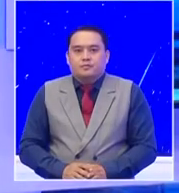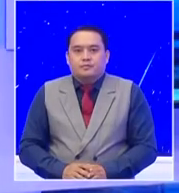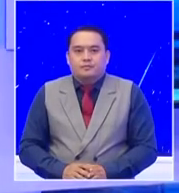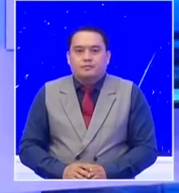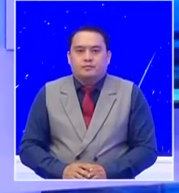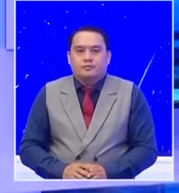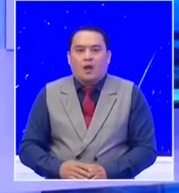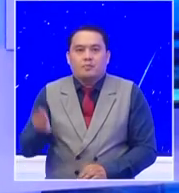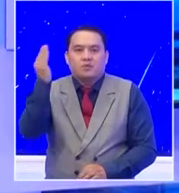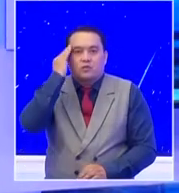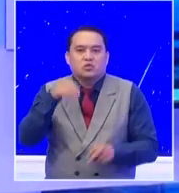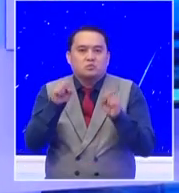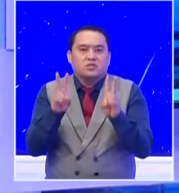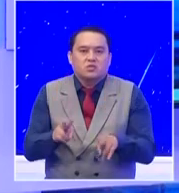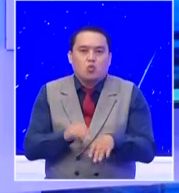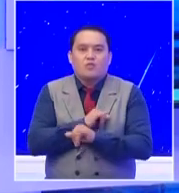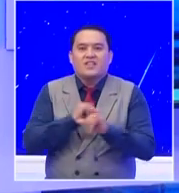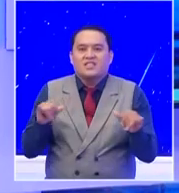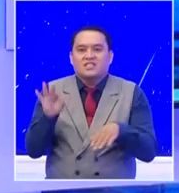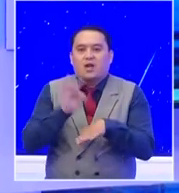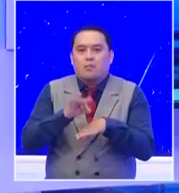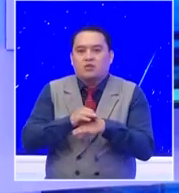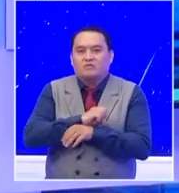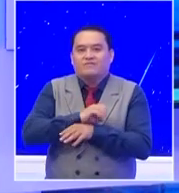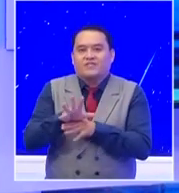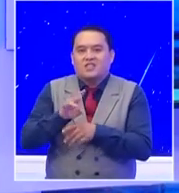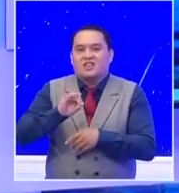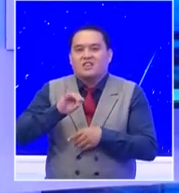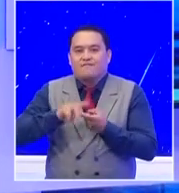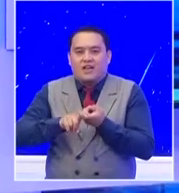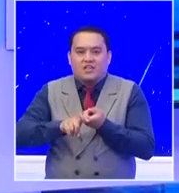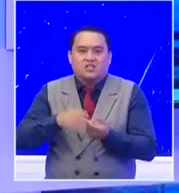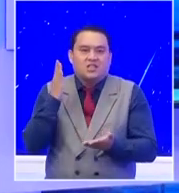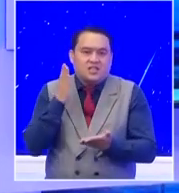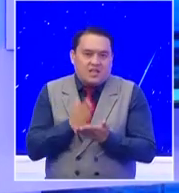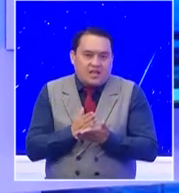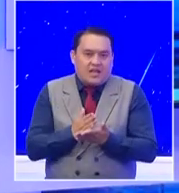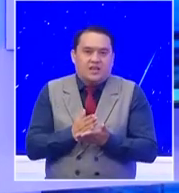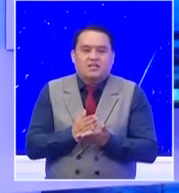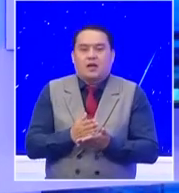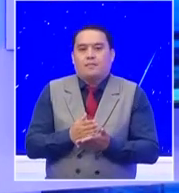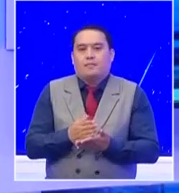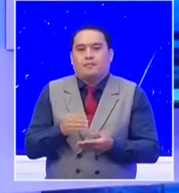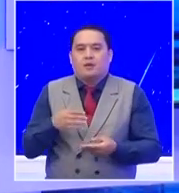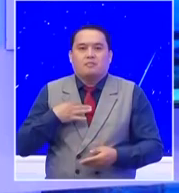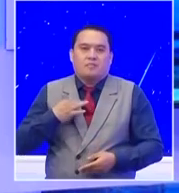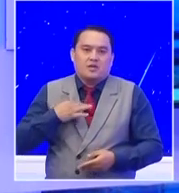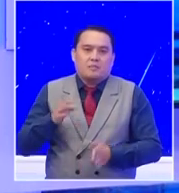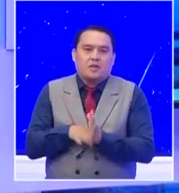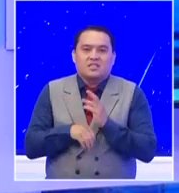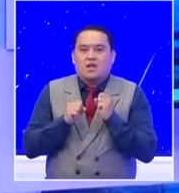По мнению специалистов, рост заболеваемости коронавирусной инфекцией все еще имеет место из-за пренебрежения